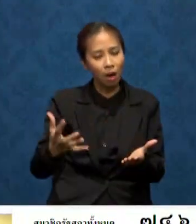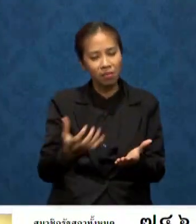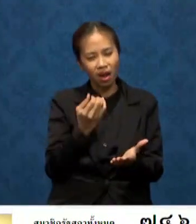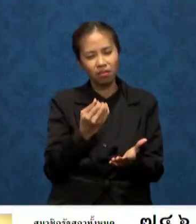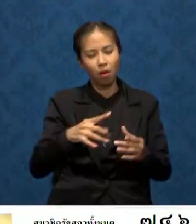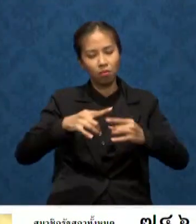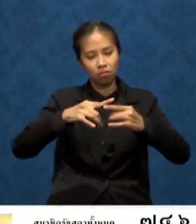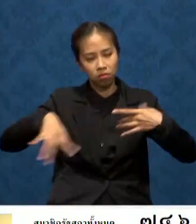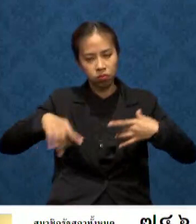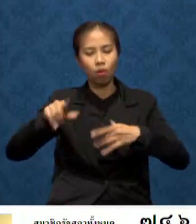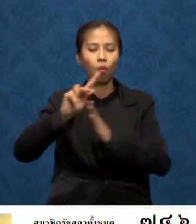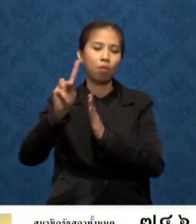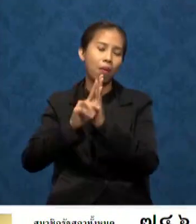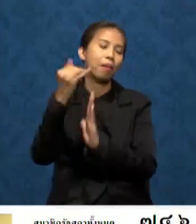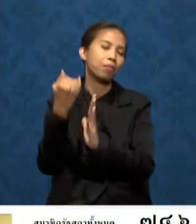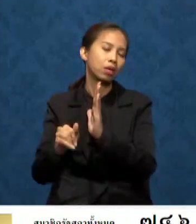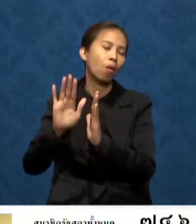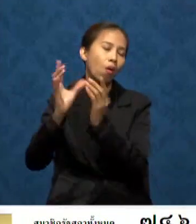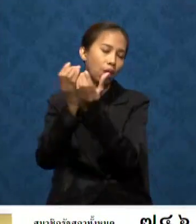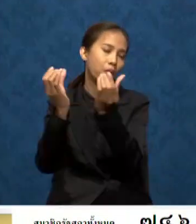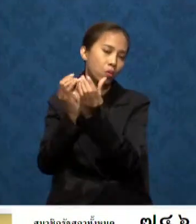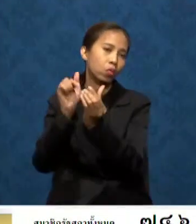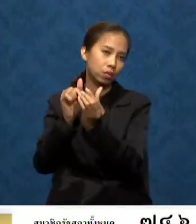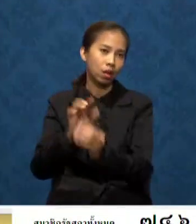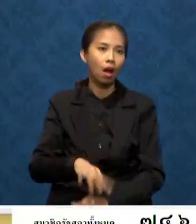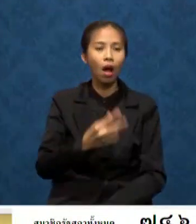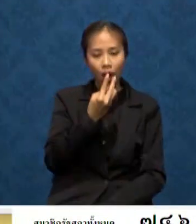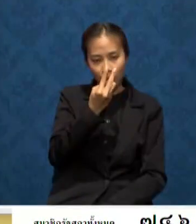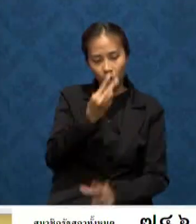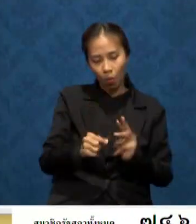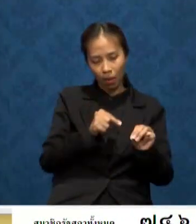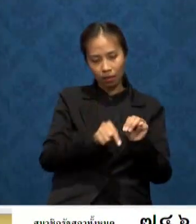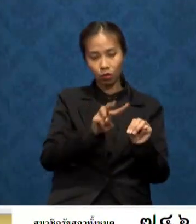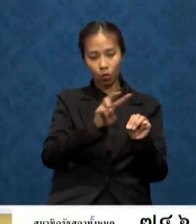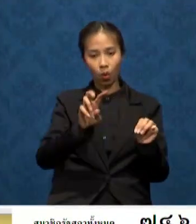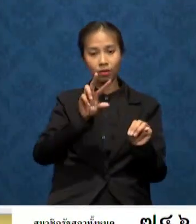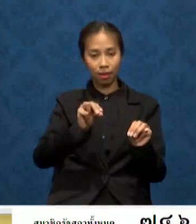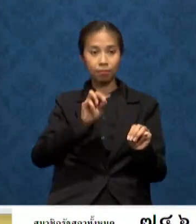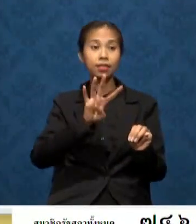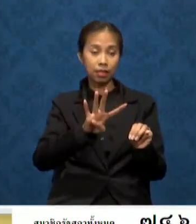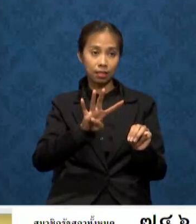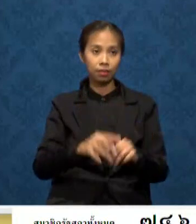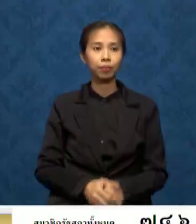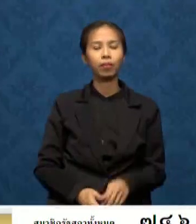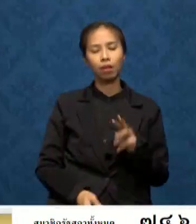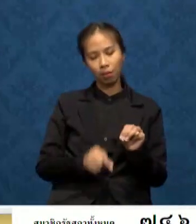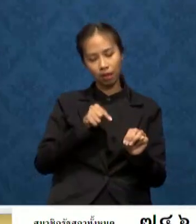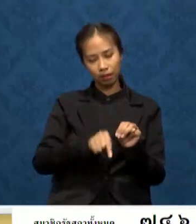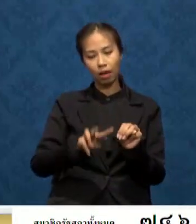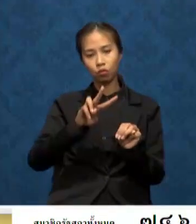บทบัญญัติของรัฐธรรมนูญหรือกฎหมายท่านลองไปเปิดดูมาตรา234และมาตรา